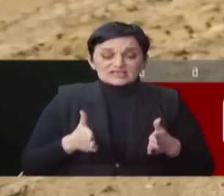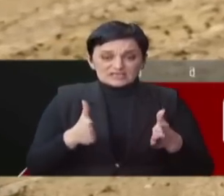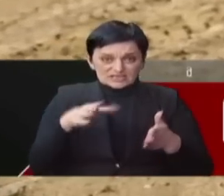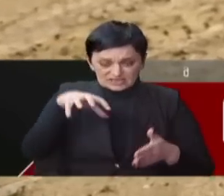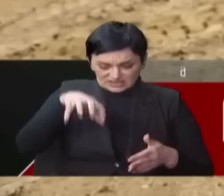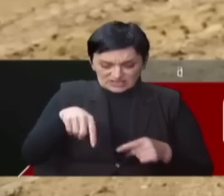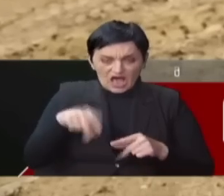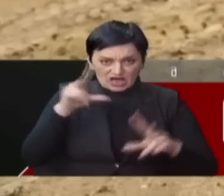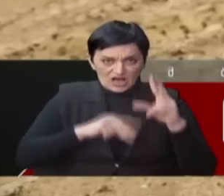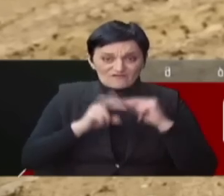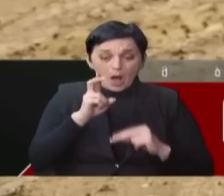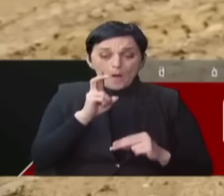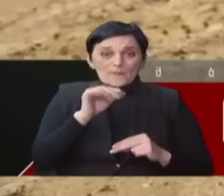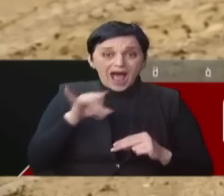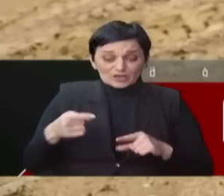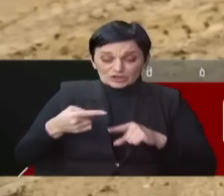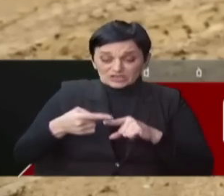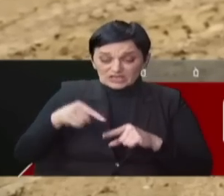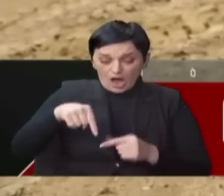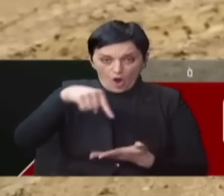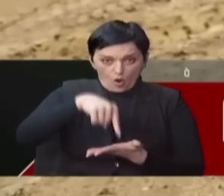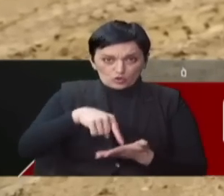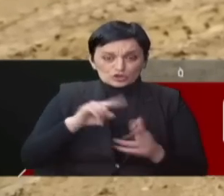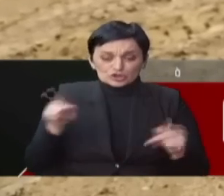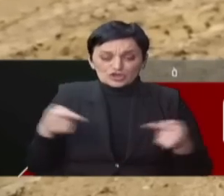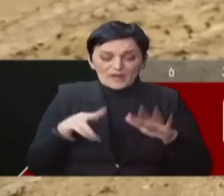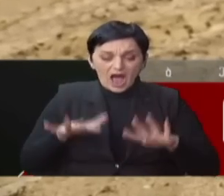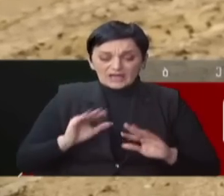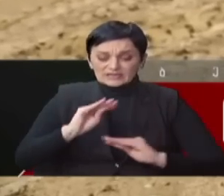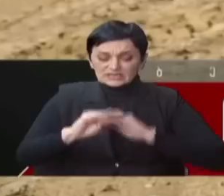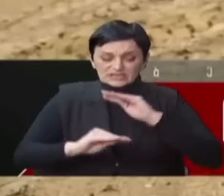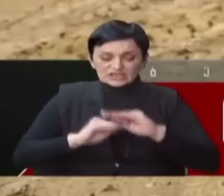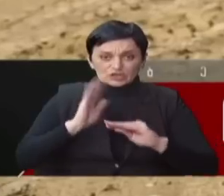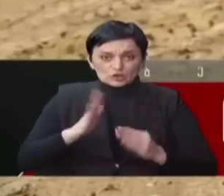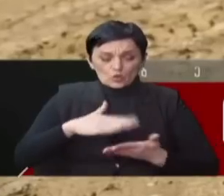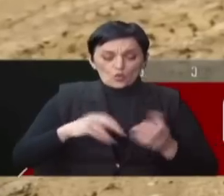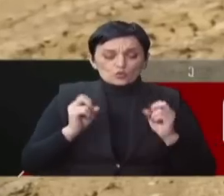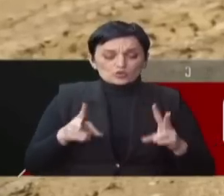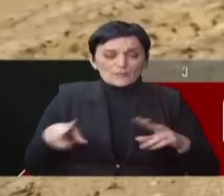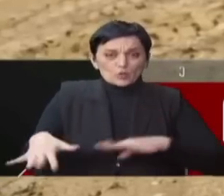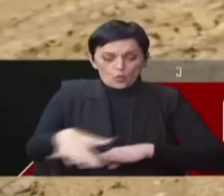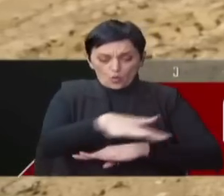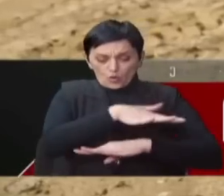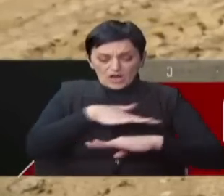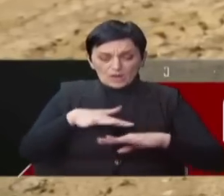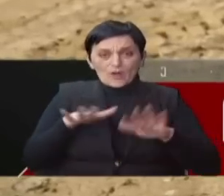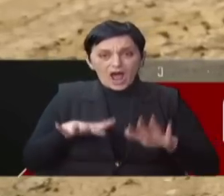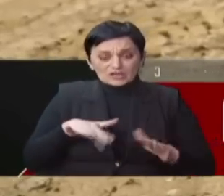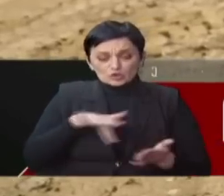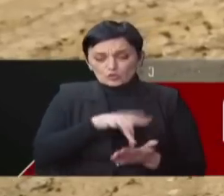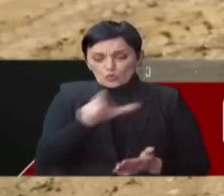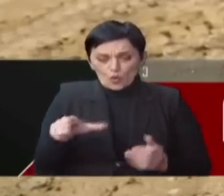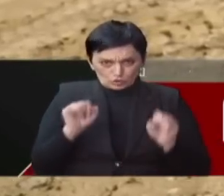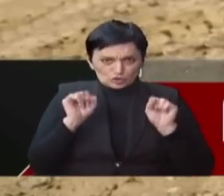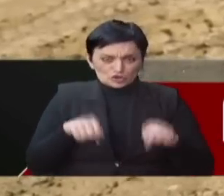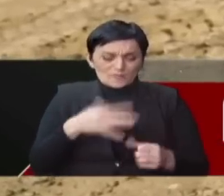Gatualic, Nemule, Badia, Uskvanstar, Boicova, Șesaba, Misi, Adgili, Șesaba, Misi, Usab, Kogare, Mosa, Dac, Adgilob, Mosahleoba,